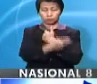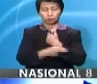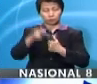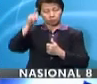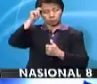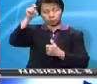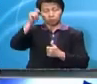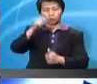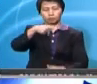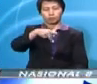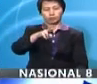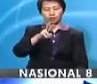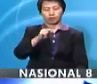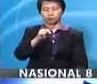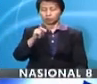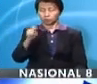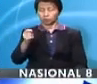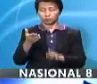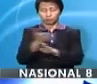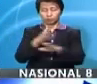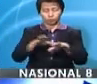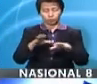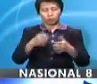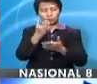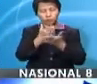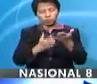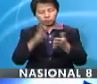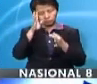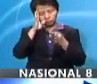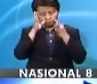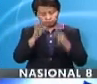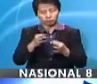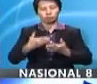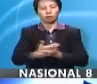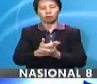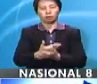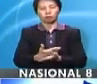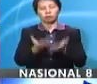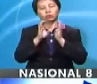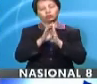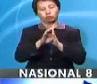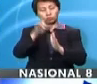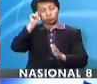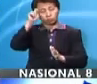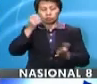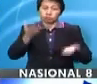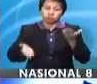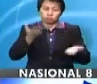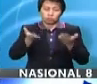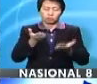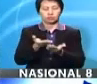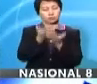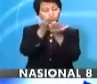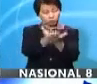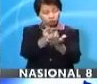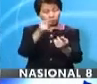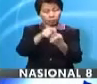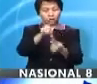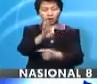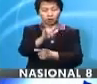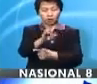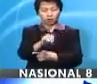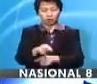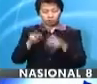Terengganu, PBSNT, sebelum membuat beberapa keputusan terbaru. Antaranya, Terengganu mungkin akan mencadangkan kepada FAM